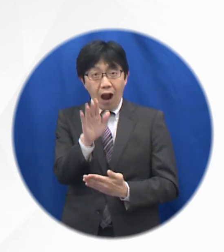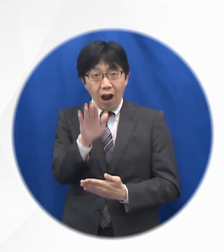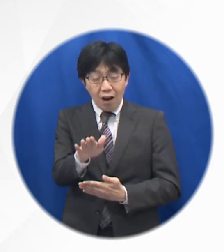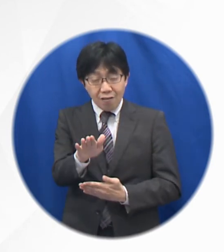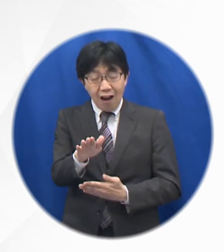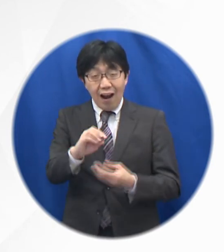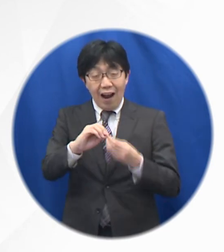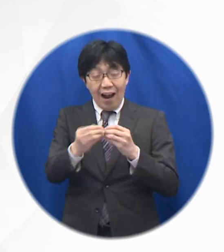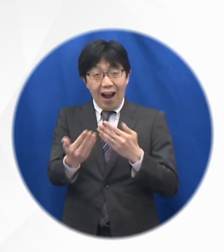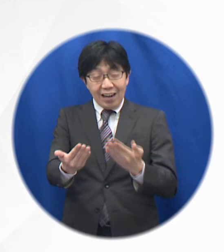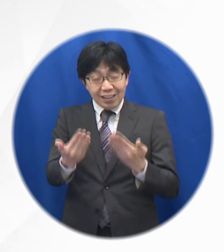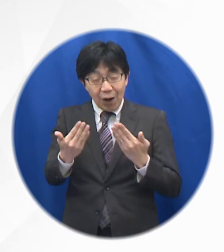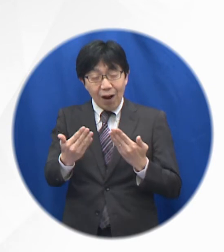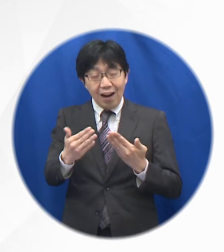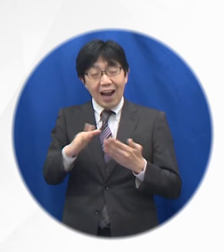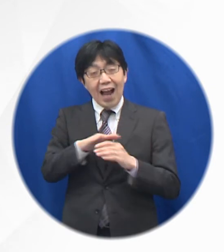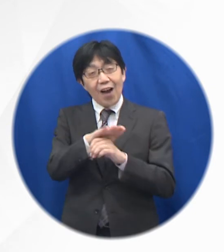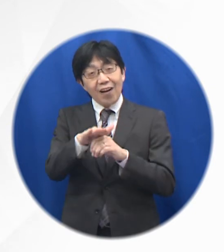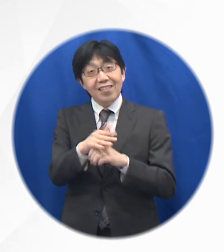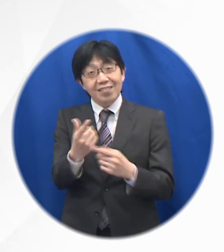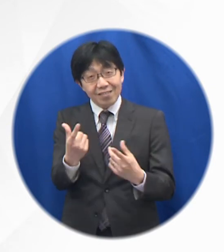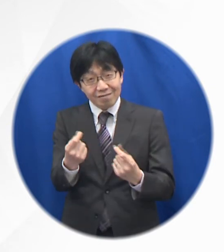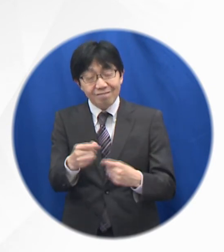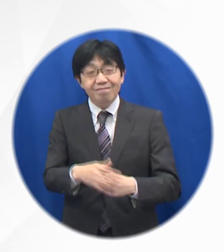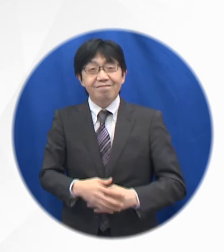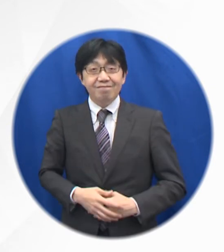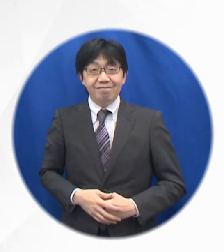ミ可愛いですね。 そうですね。はい、